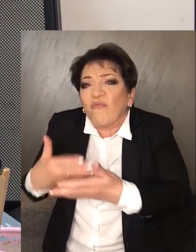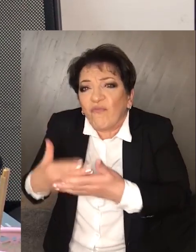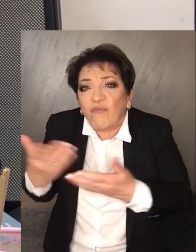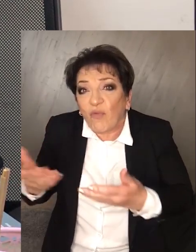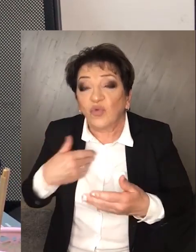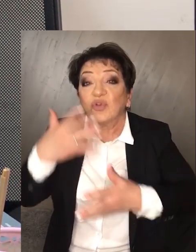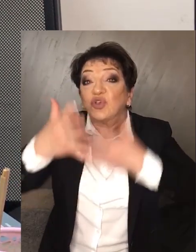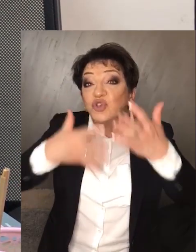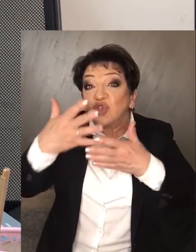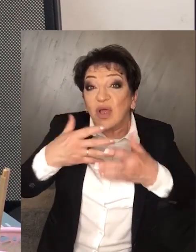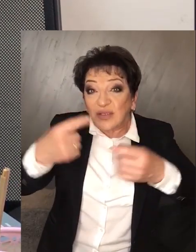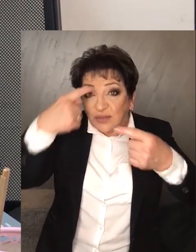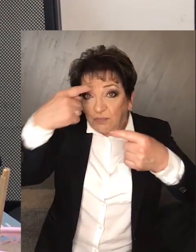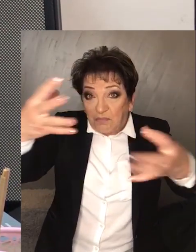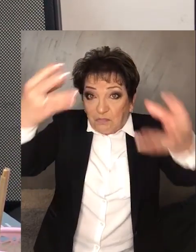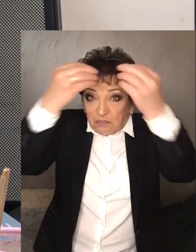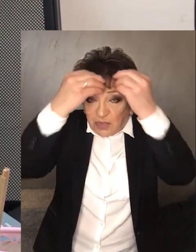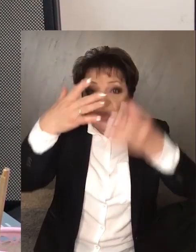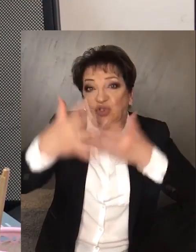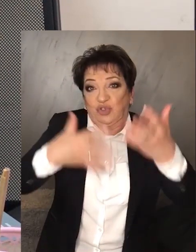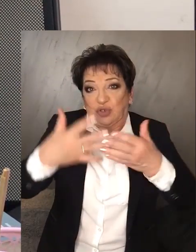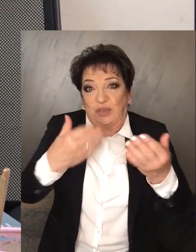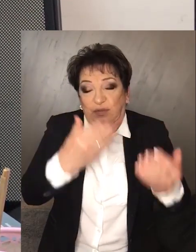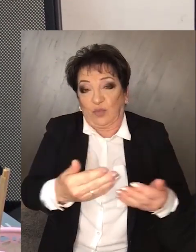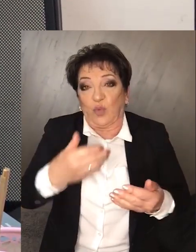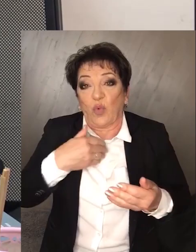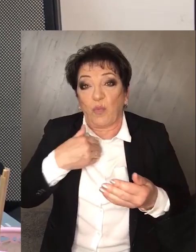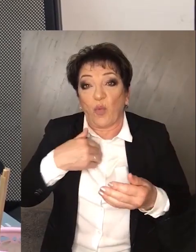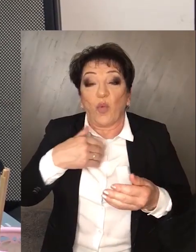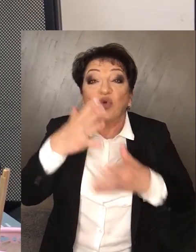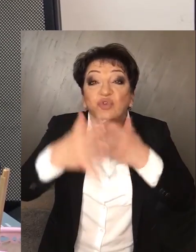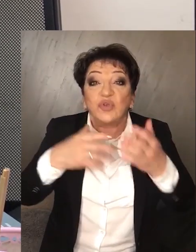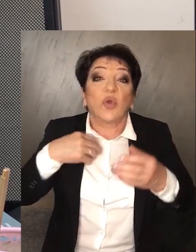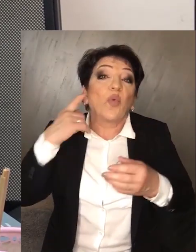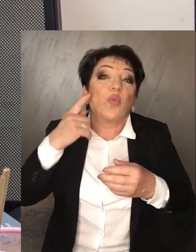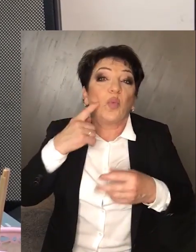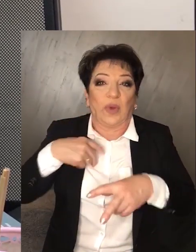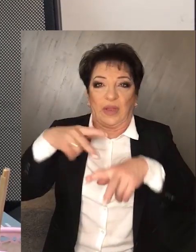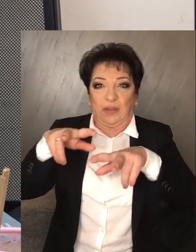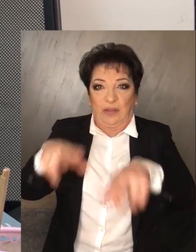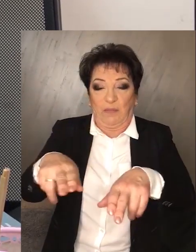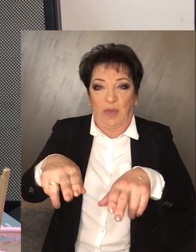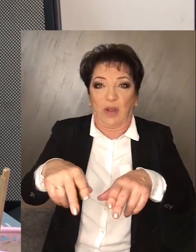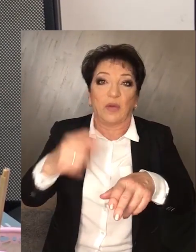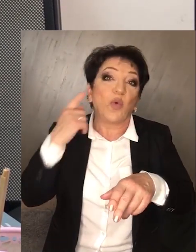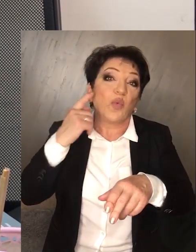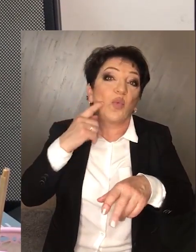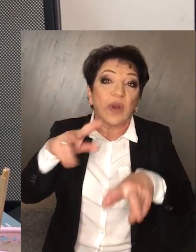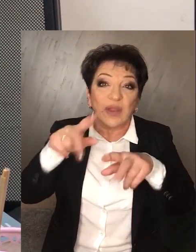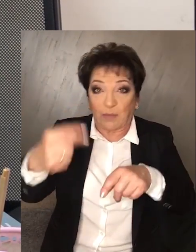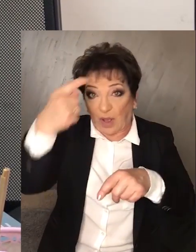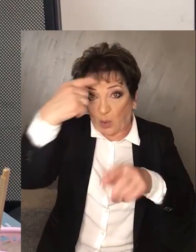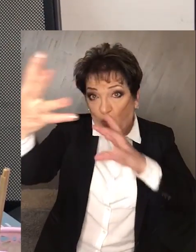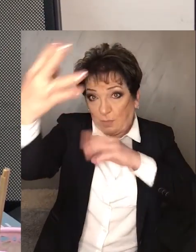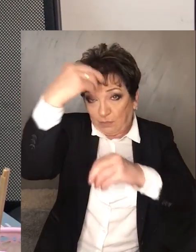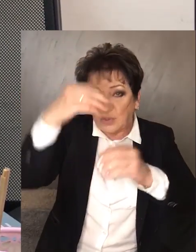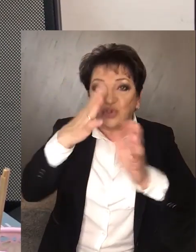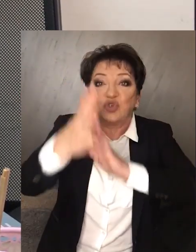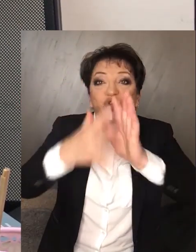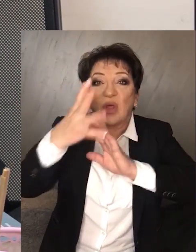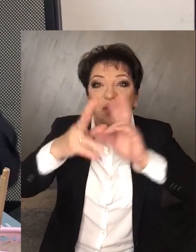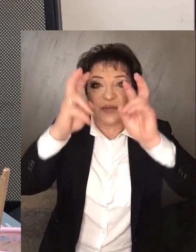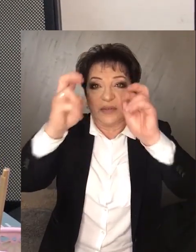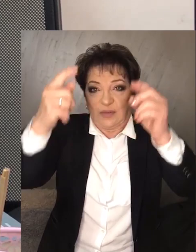Երբեմն Մարիայի հետ խոսում եմ, ասում է, «Էս ոնց, էս ասում եմ, ես ժեստերի լեզվով եմ մտածում»։ Հիմա ես որ ձեր հետ խոսում եմ, ես ժեստերի լեզվով